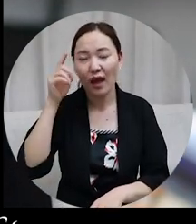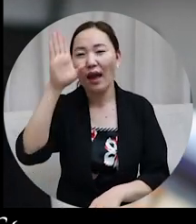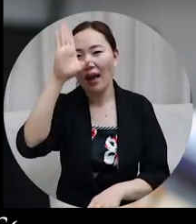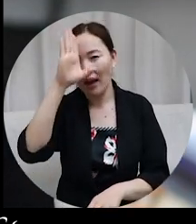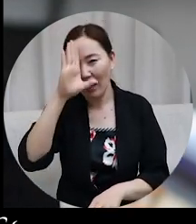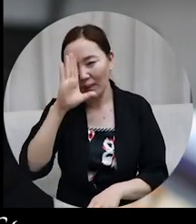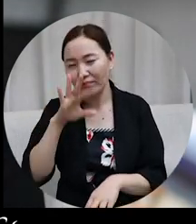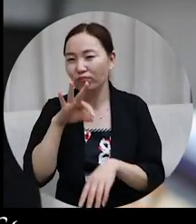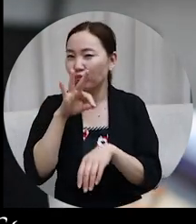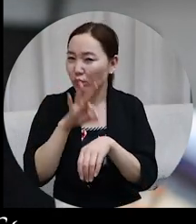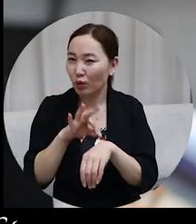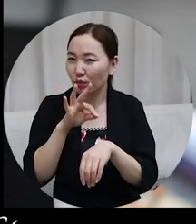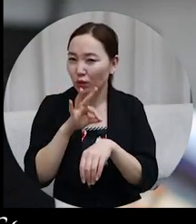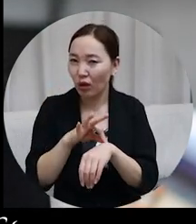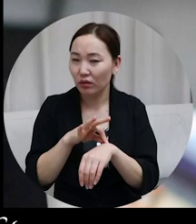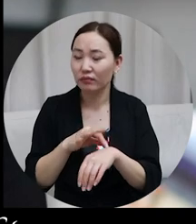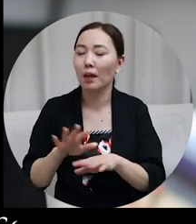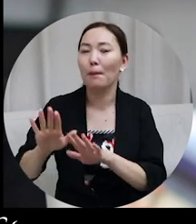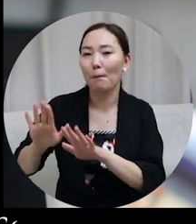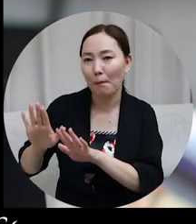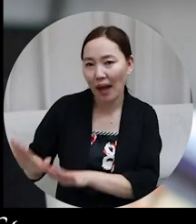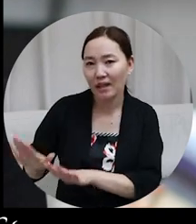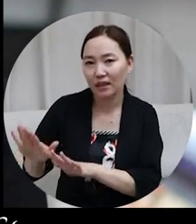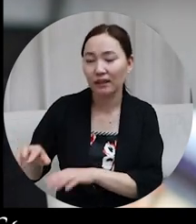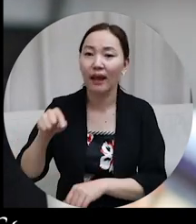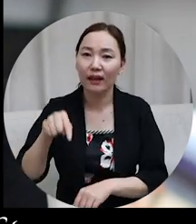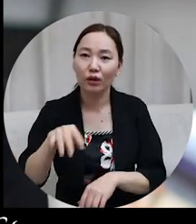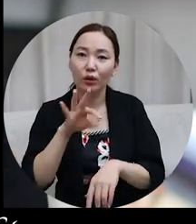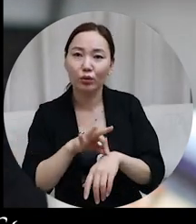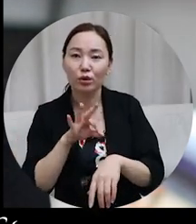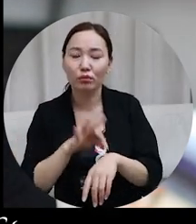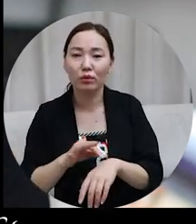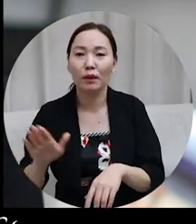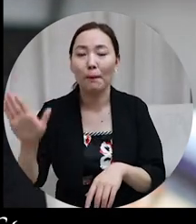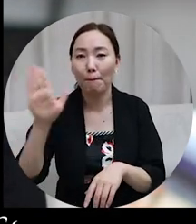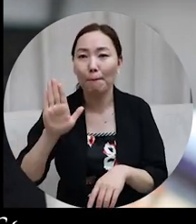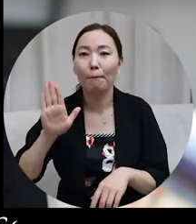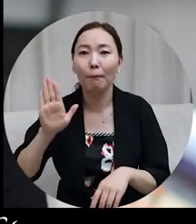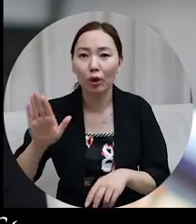тэр үгийг боддог. За энэ хөвдөлт бол мэтэйж мөнх үргэлжлэхгүй.